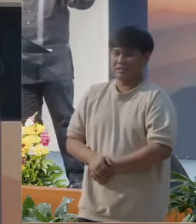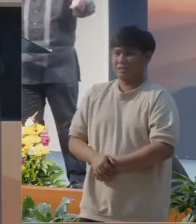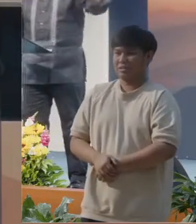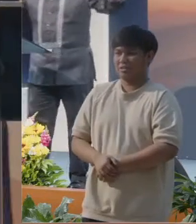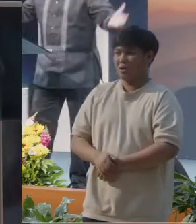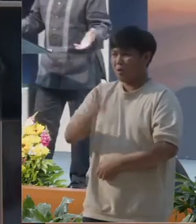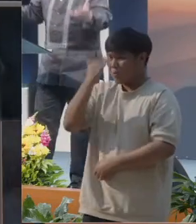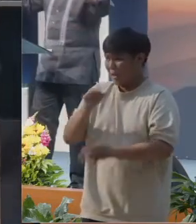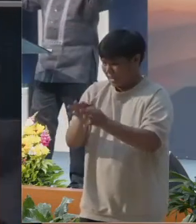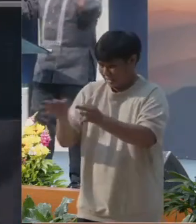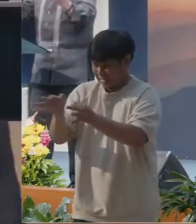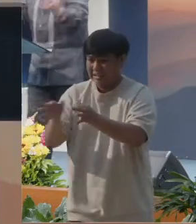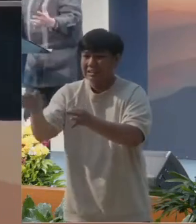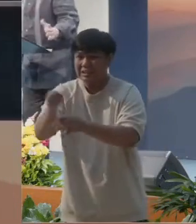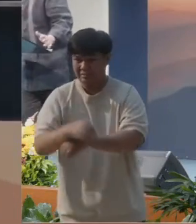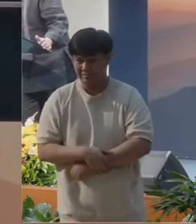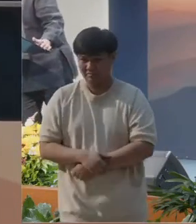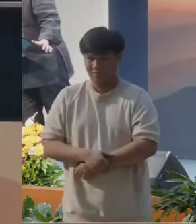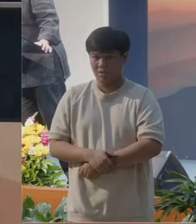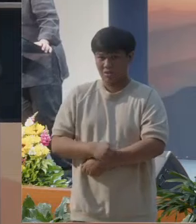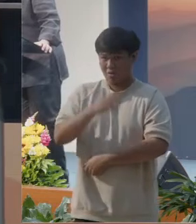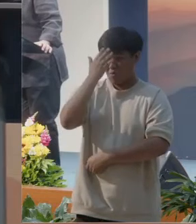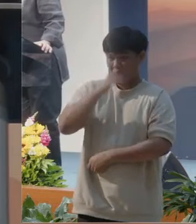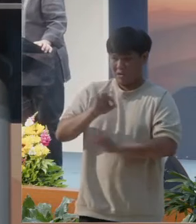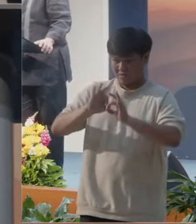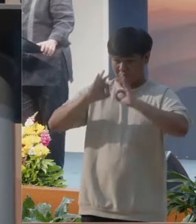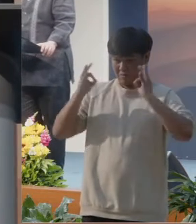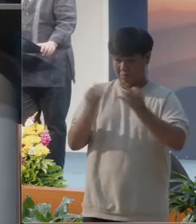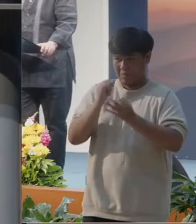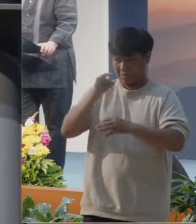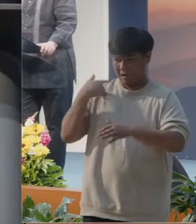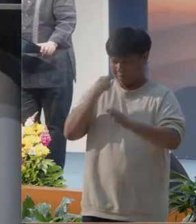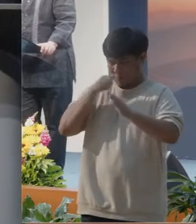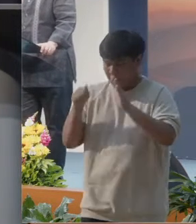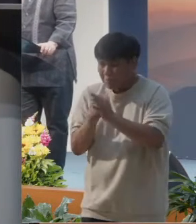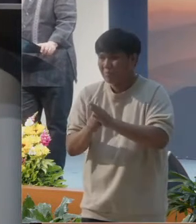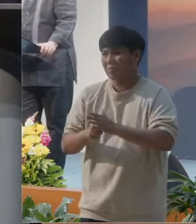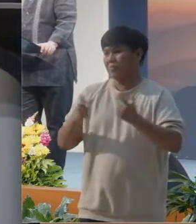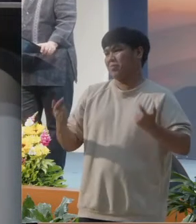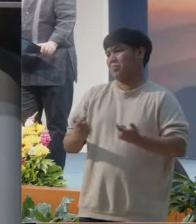pa nga ba tayo pamilya kung magtataguan pa tayo ng sarili-sarili nating kasalanan?